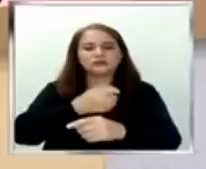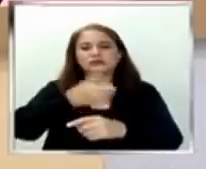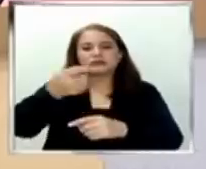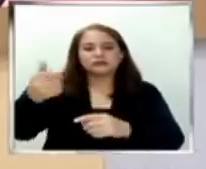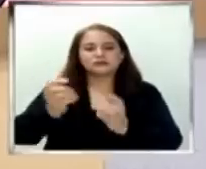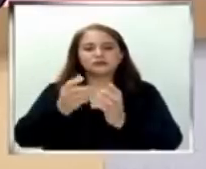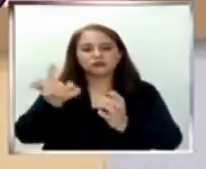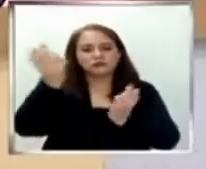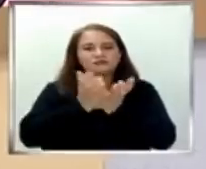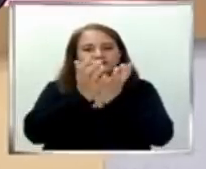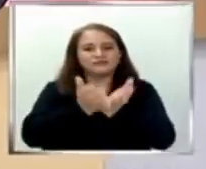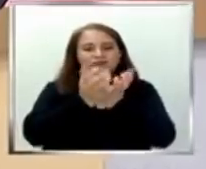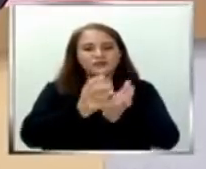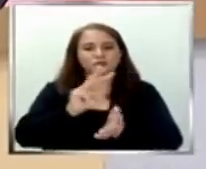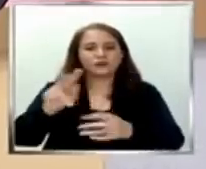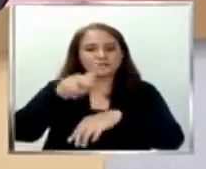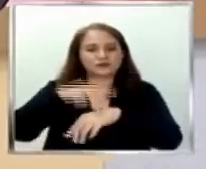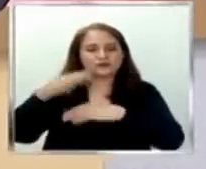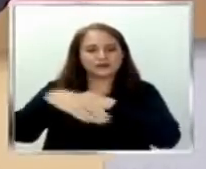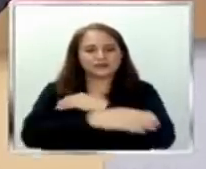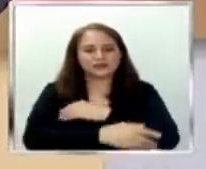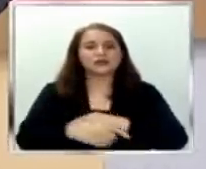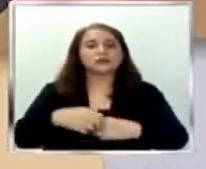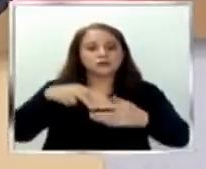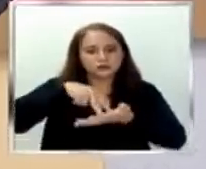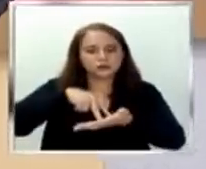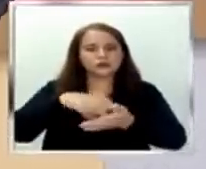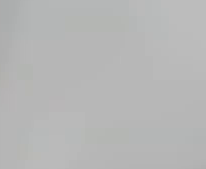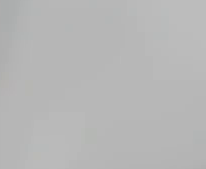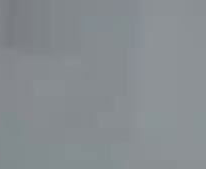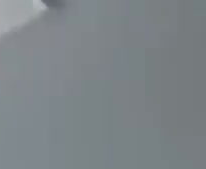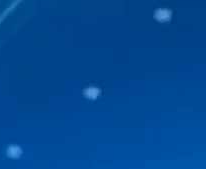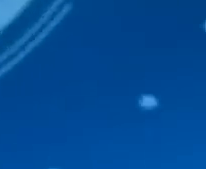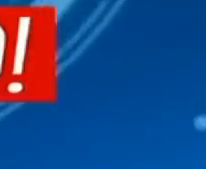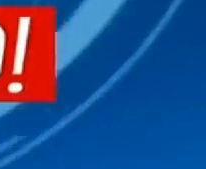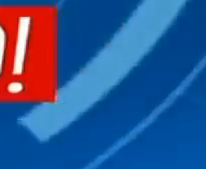Sea. Naninindigan daw ang pamahalaan sa karapatan ng mga Pilipino sa West Philippine Sea.